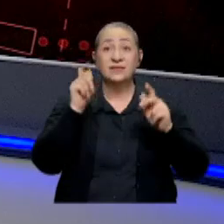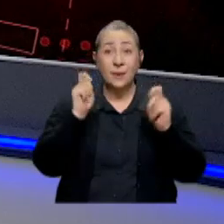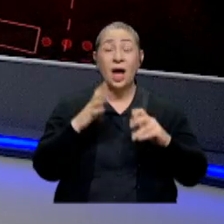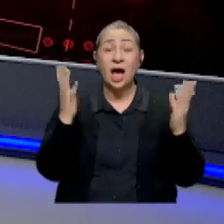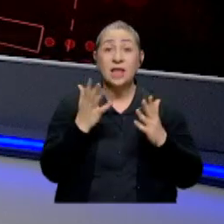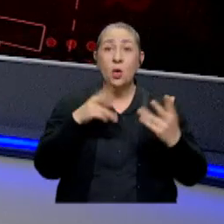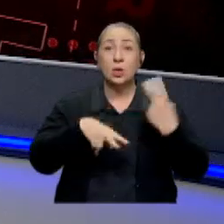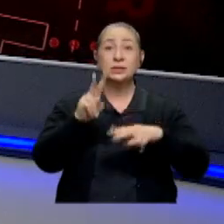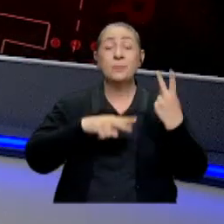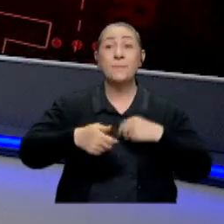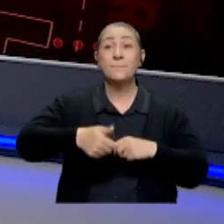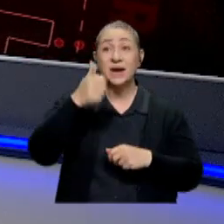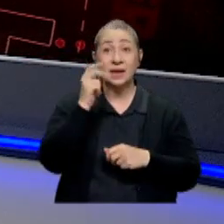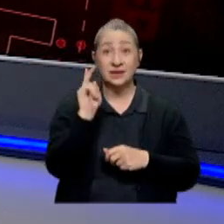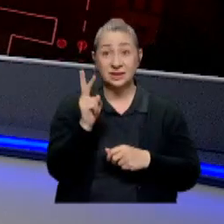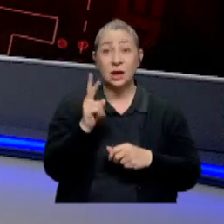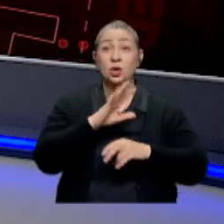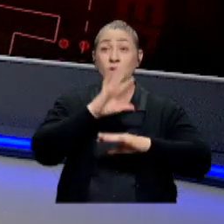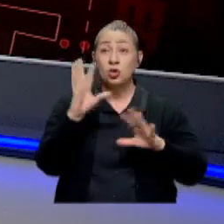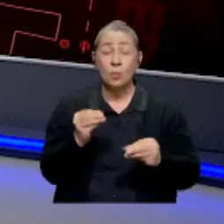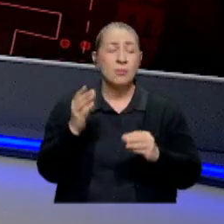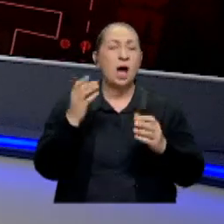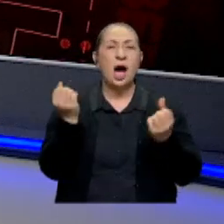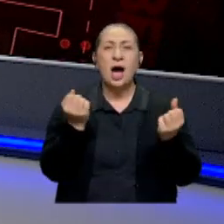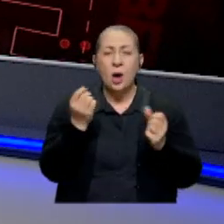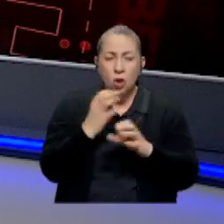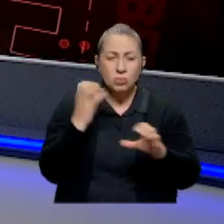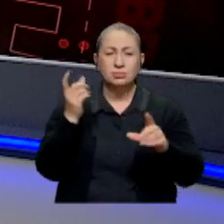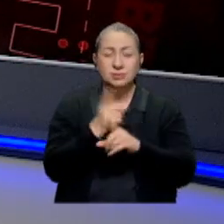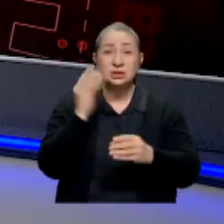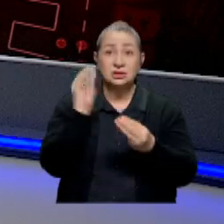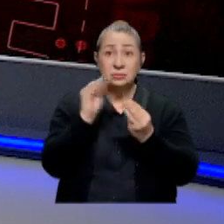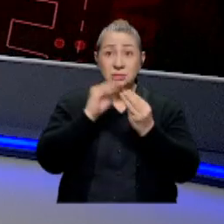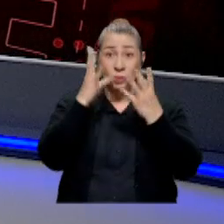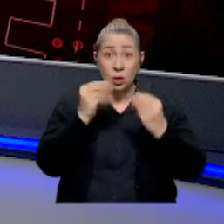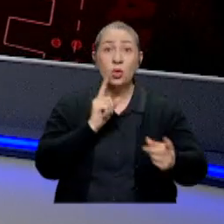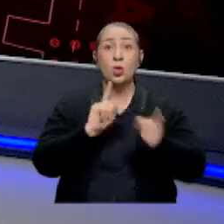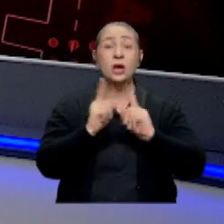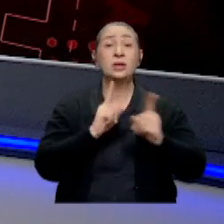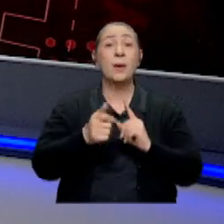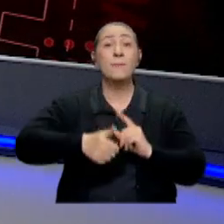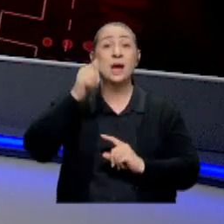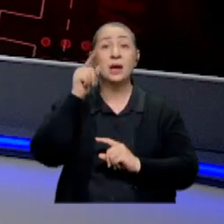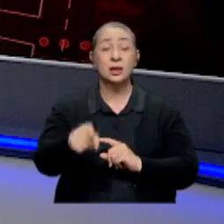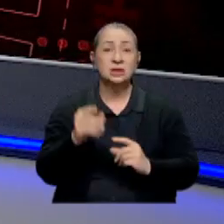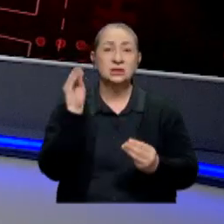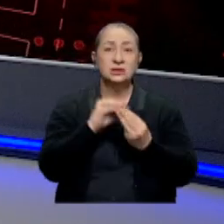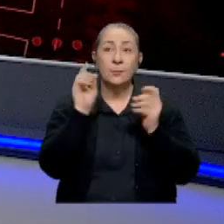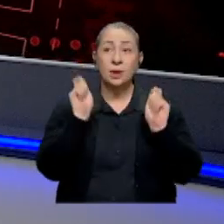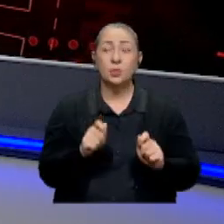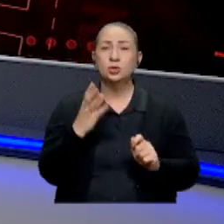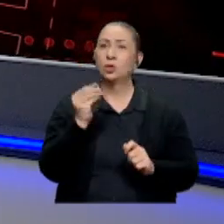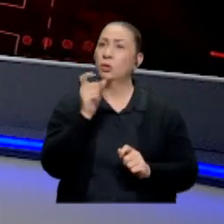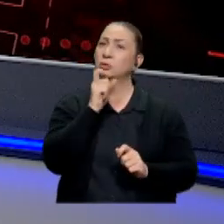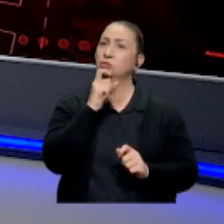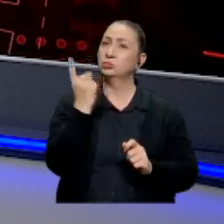ve hatta Ulaştırma Bakanlığı'nın da tüm araçlarına zam üstüne zam gelirken Ulaştırma Bakanı zam yapılıyor çok